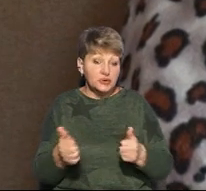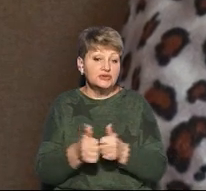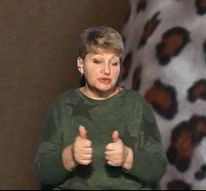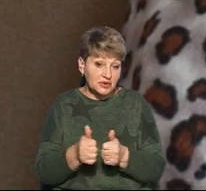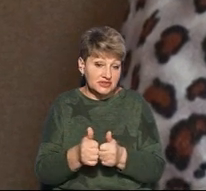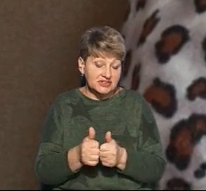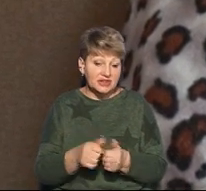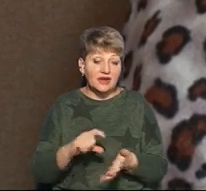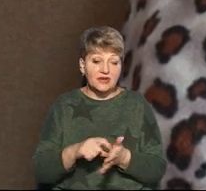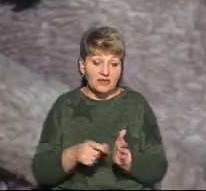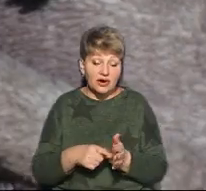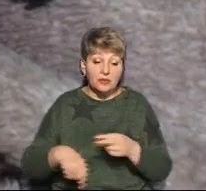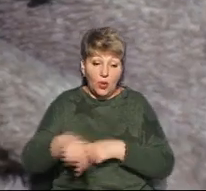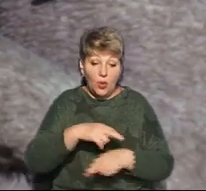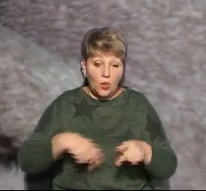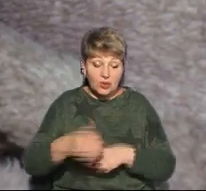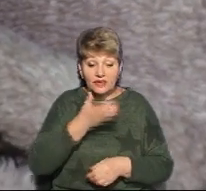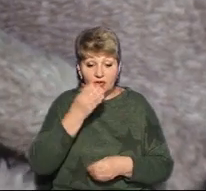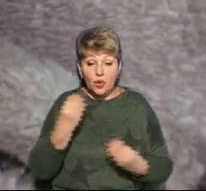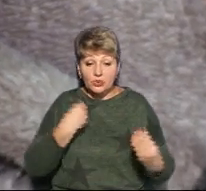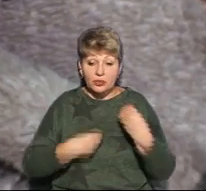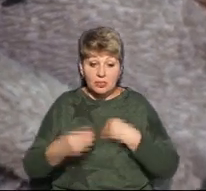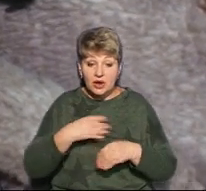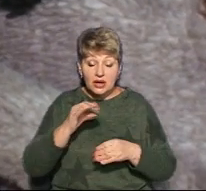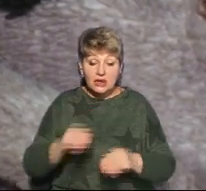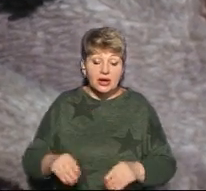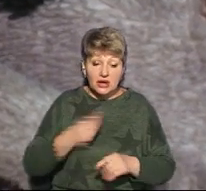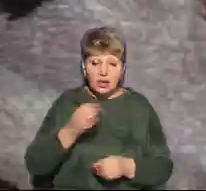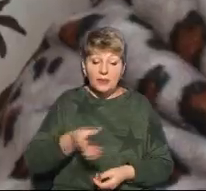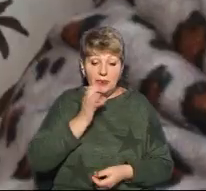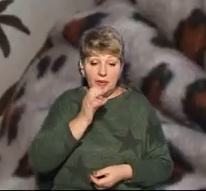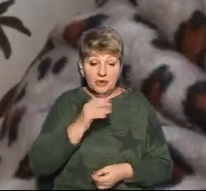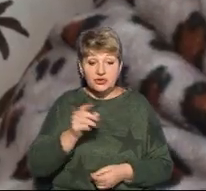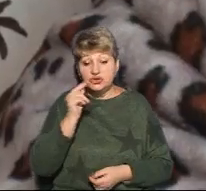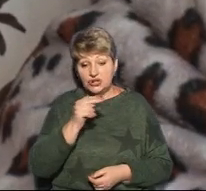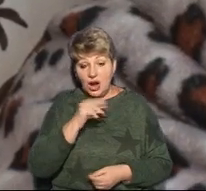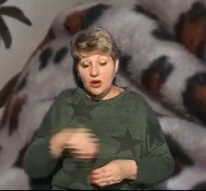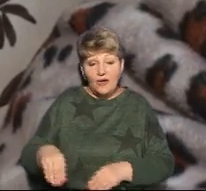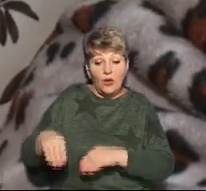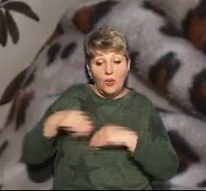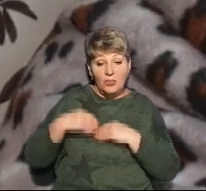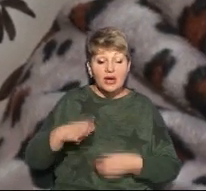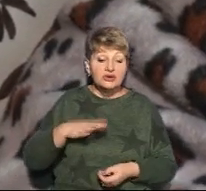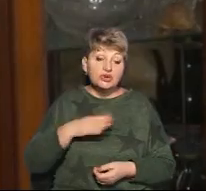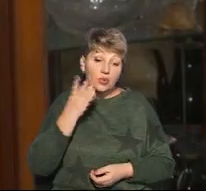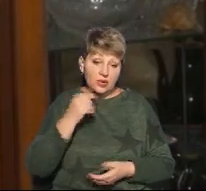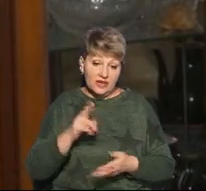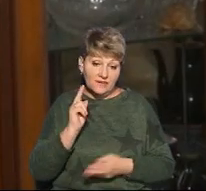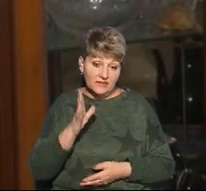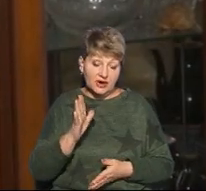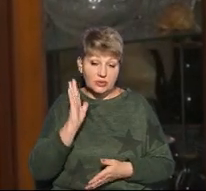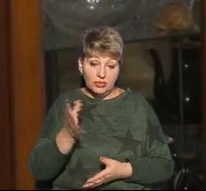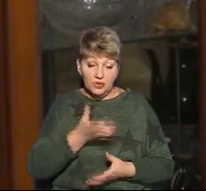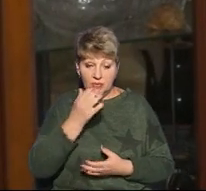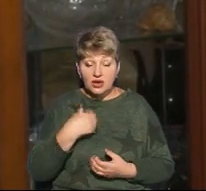Валентина Елізова у квартирі ходить у теплому одязі і зігрівається чаєм та ковдрою. Каже, чекає, коли у квартирі стане тепло.